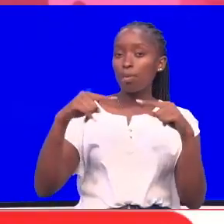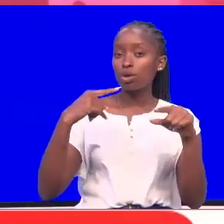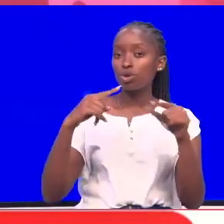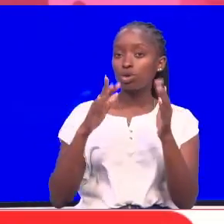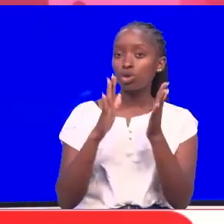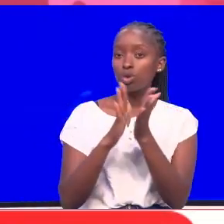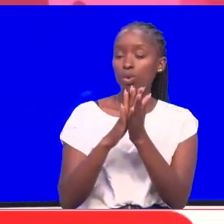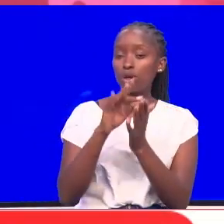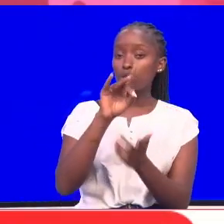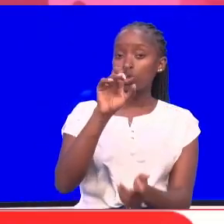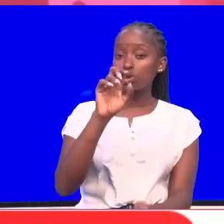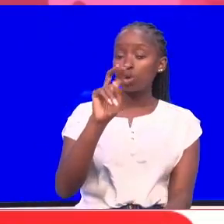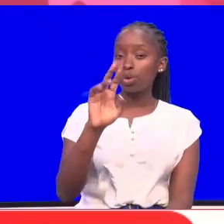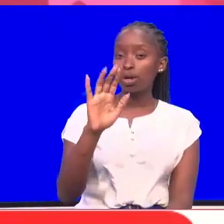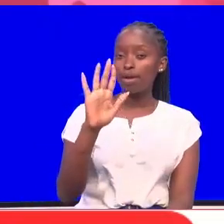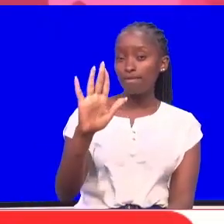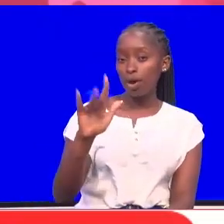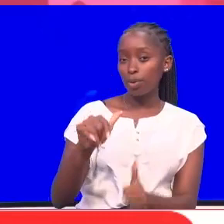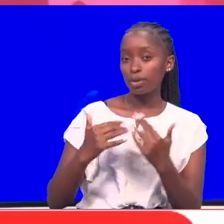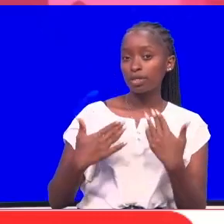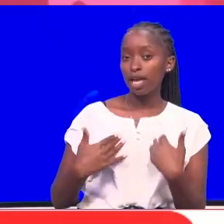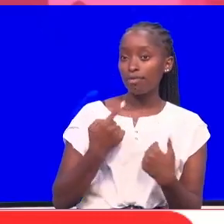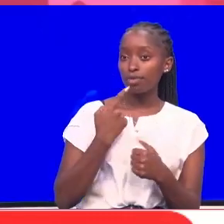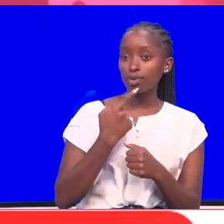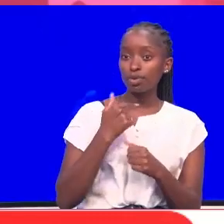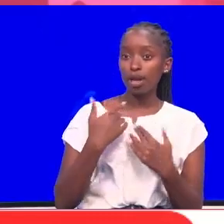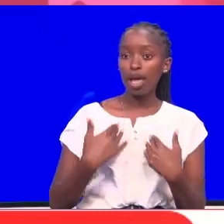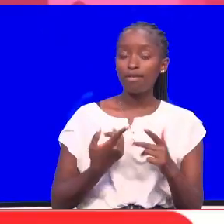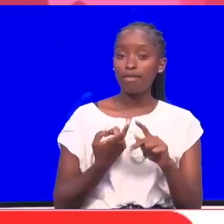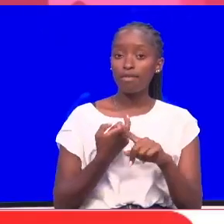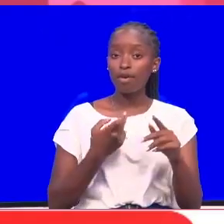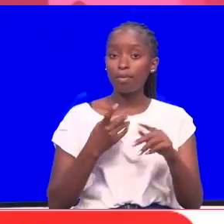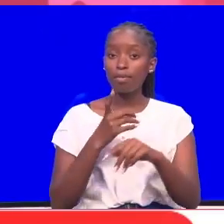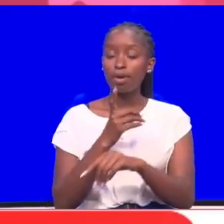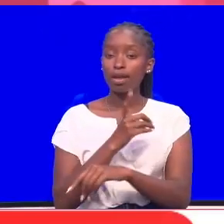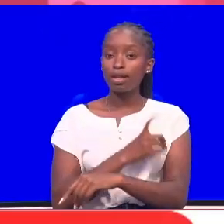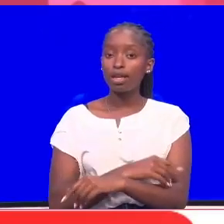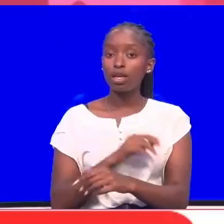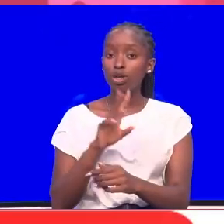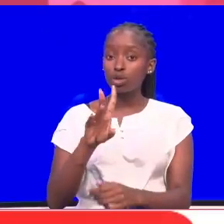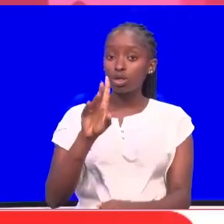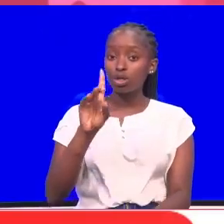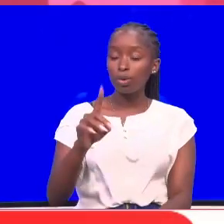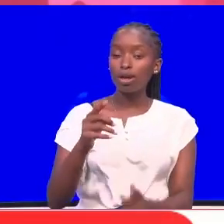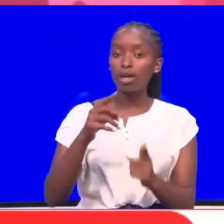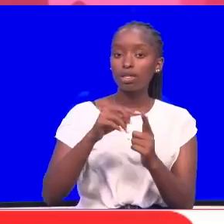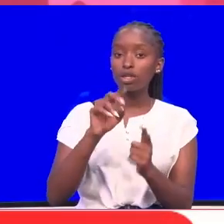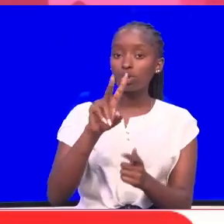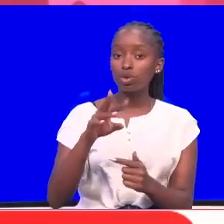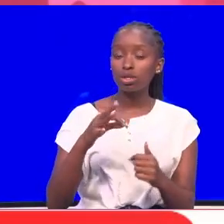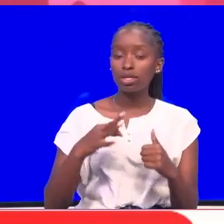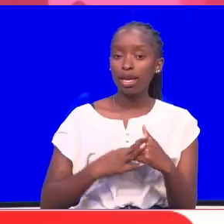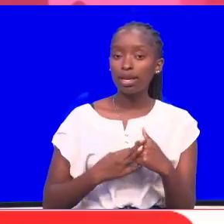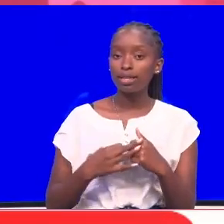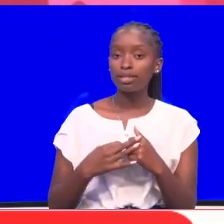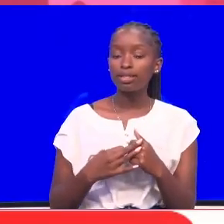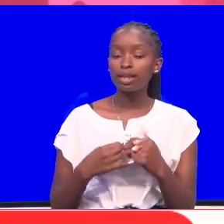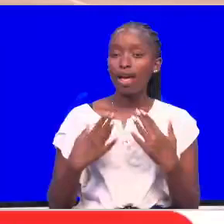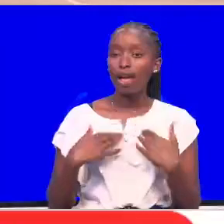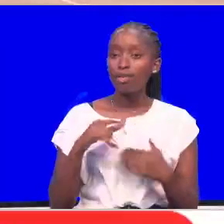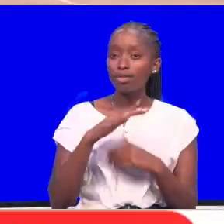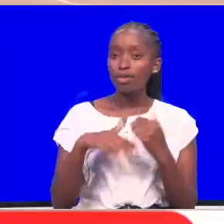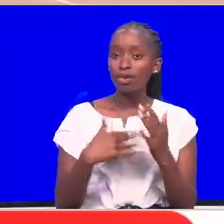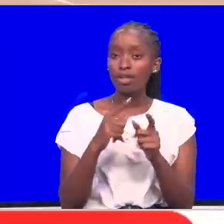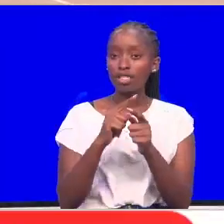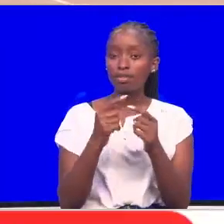ya tano ambayo yameratibiwa kufanyika kuanzia tarehe 21 hadi tarehe 28 nchini Misri. Timu hizo zinatia